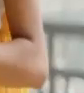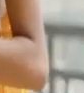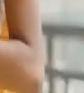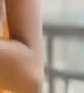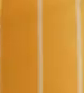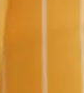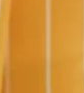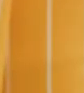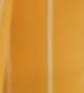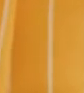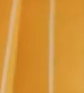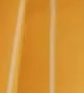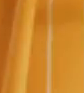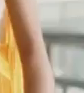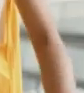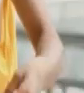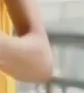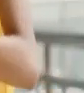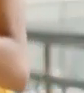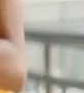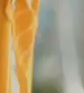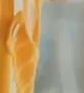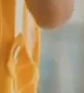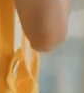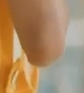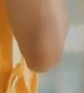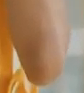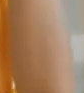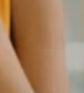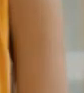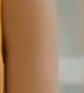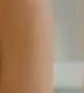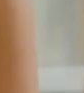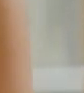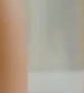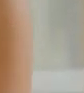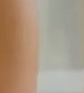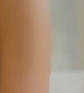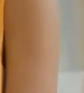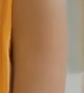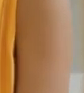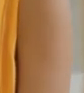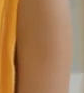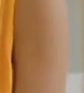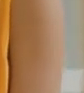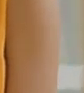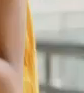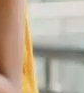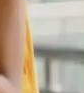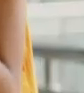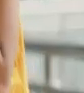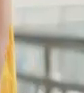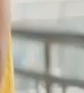Kwa shilingi 1000 tu kwa siku, au shilingi 3000 tu kwa wiki, au shilingi 5000 tu kwa mwezi, utaburudika na tamthilia na